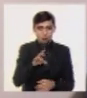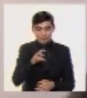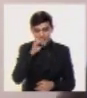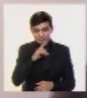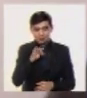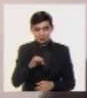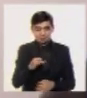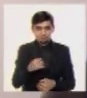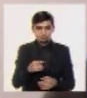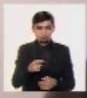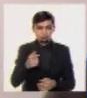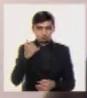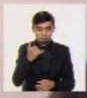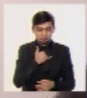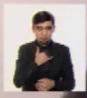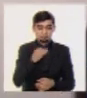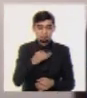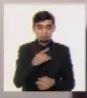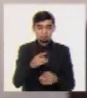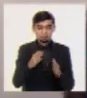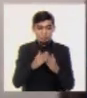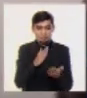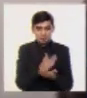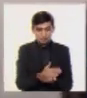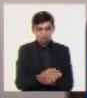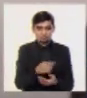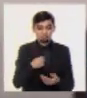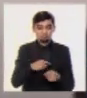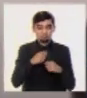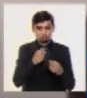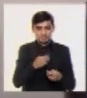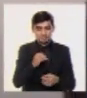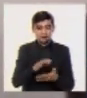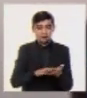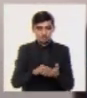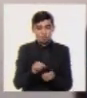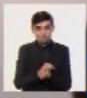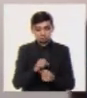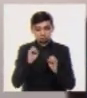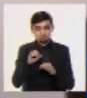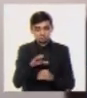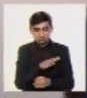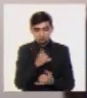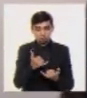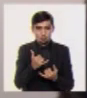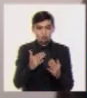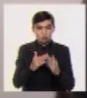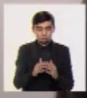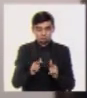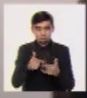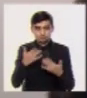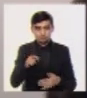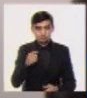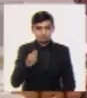қараша айында маған сонда байтты. Осындай үй бар. Сол ары қарай қарастырып, документтерін тапсырып, бүгін кілтке ие